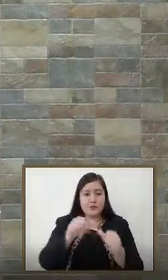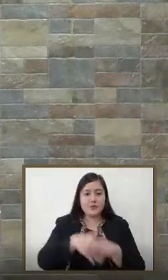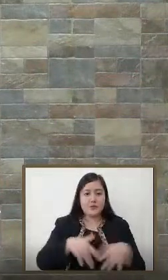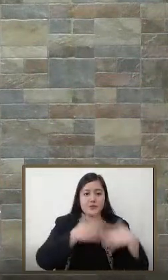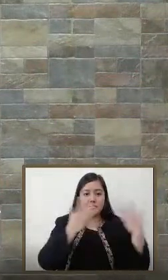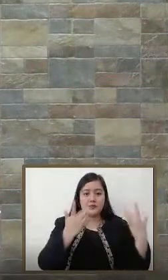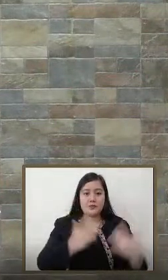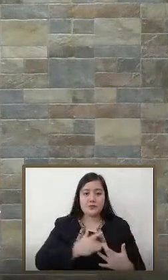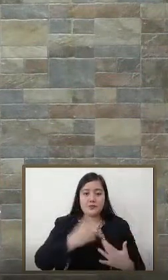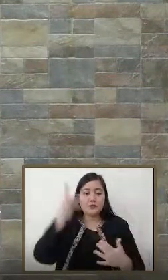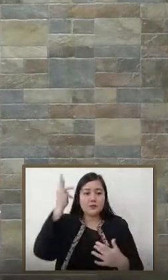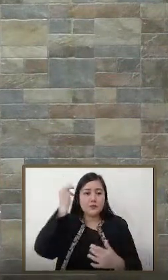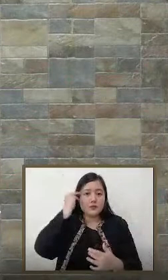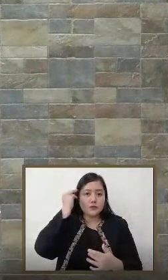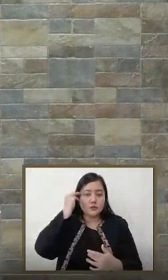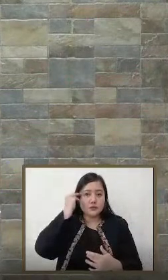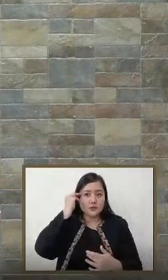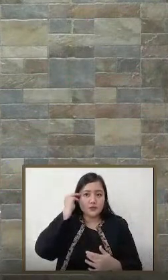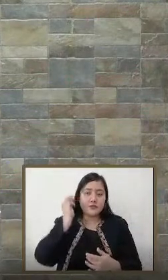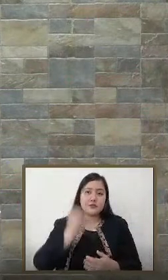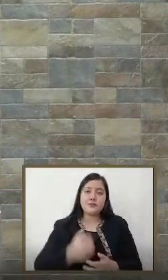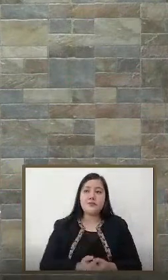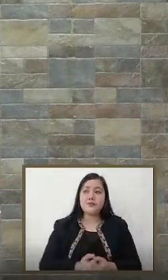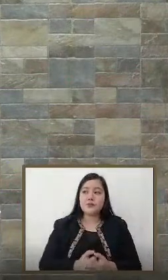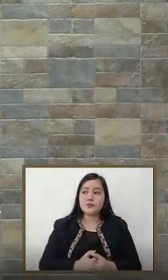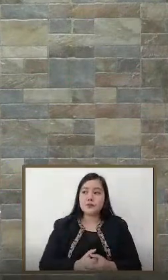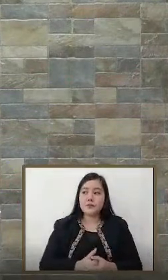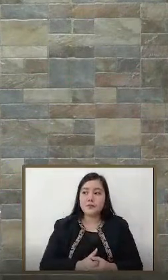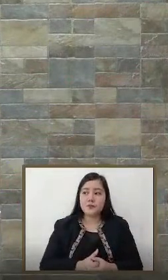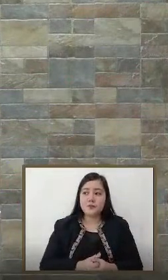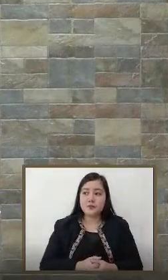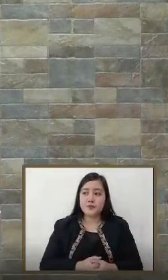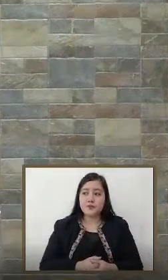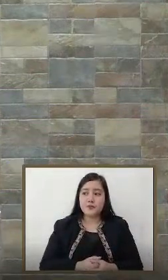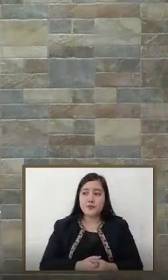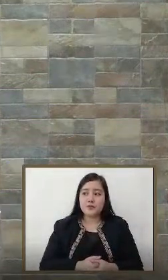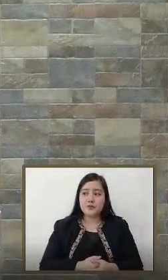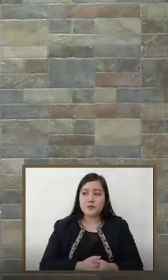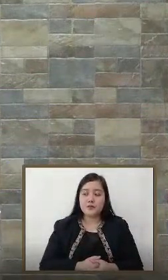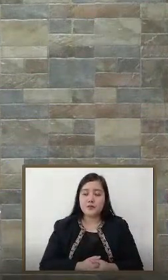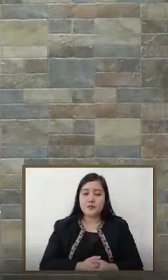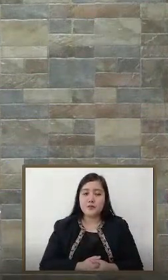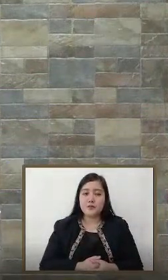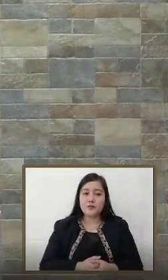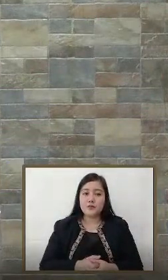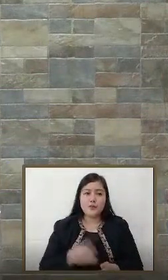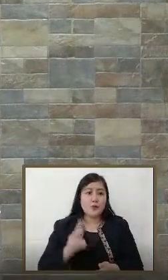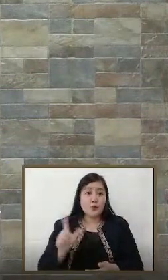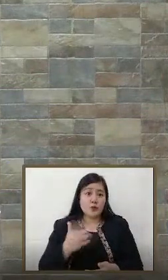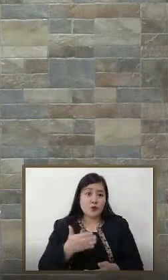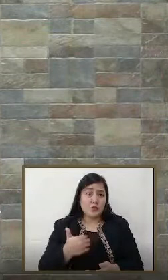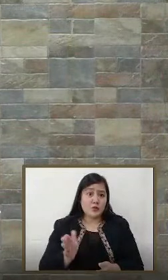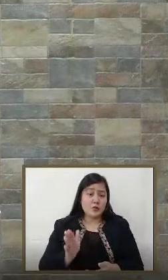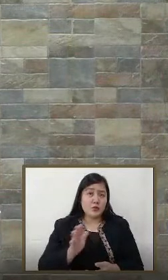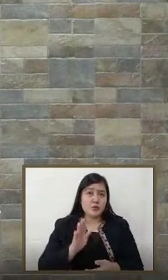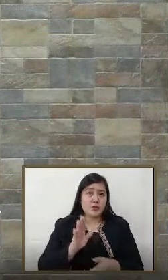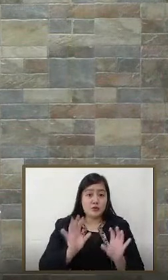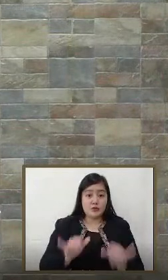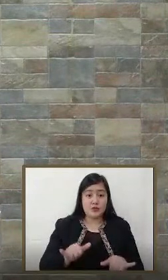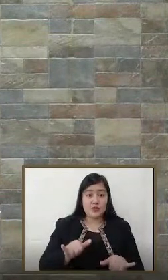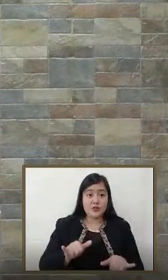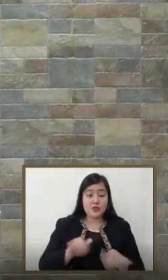kaisipan. Yung sinulat dito, kapatid, wala ka meron ka pa bang dapat i-question kay King Solomon?